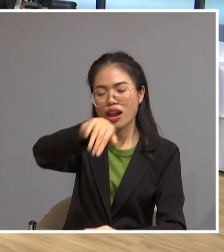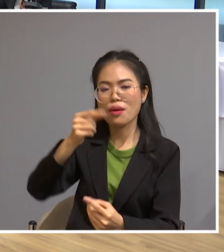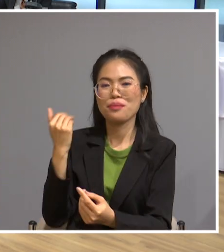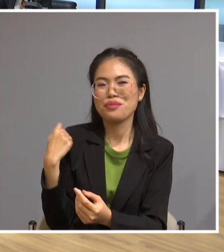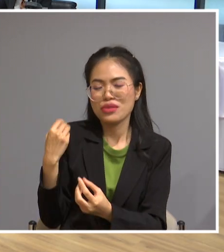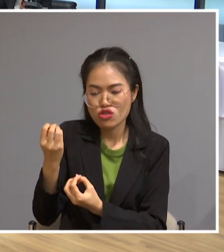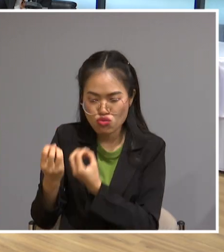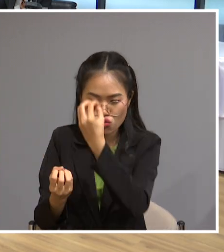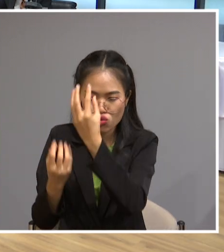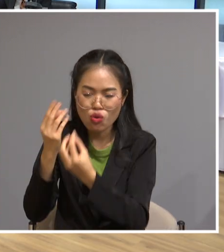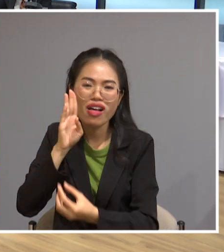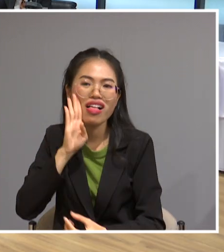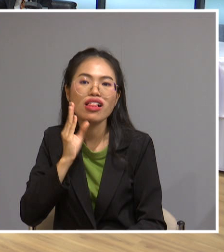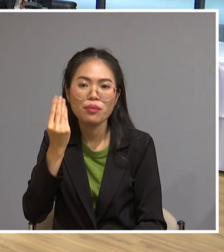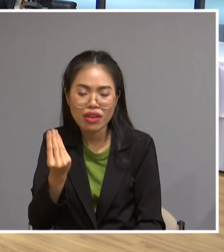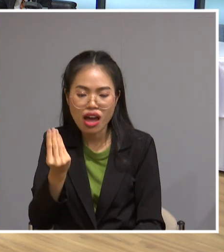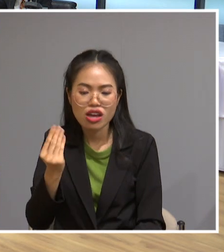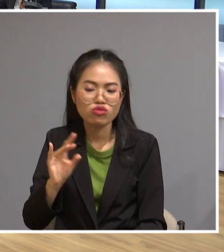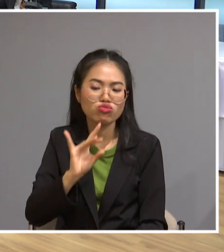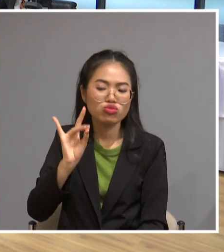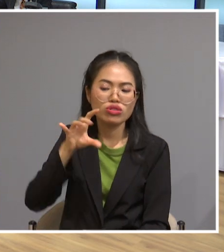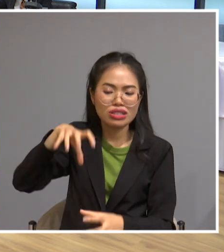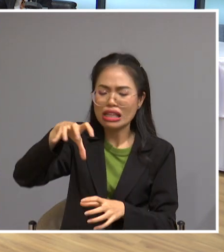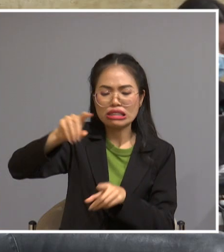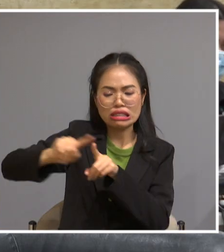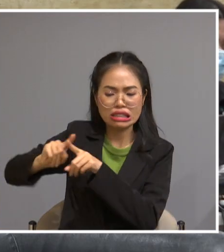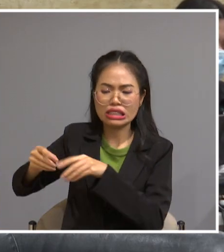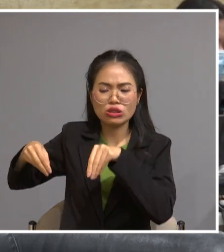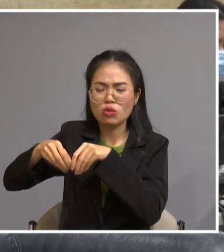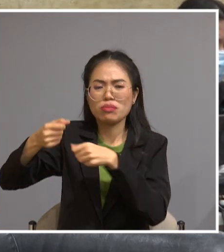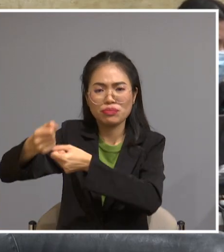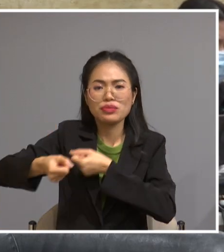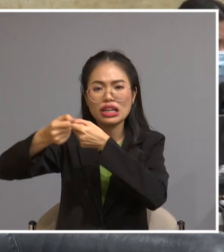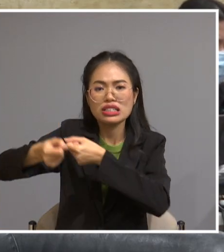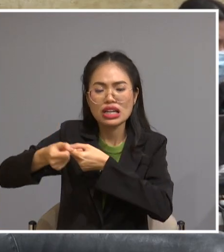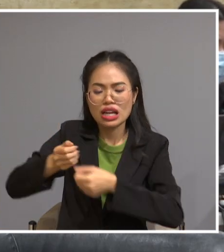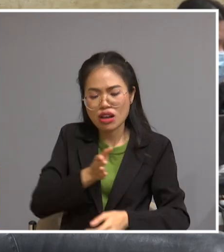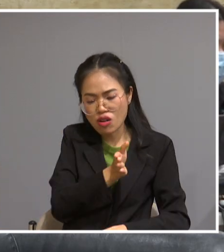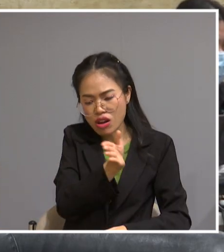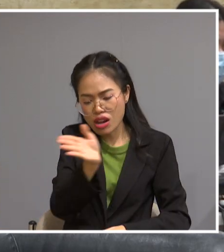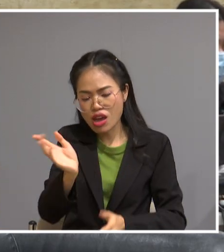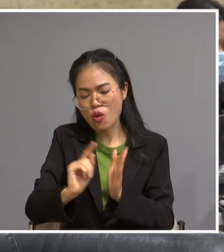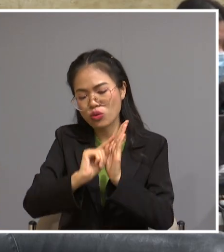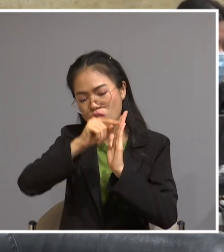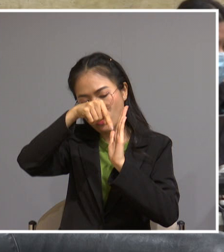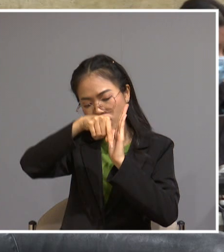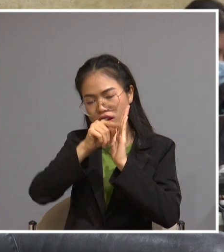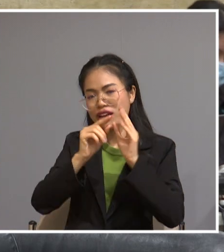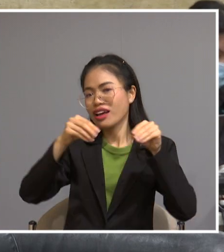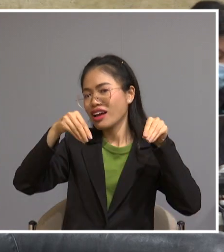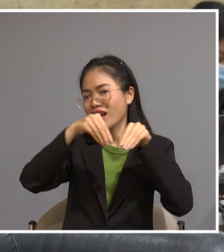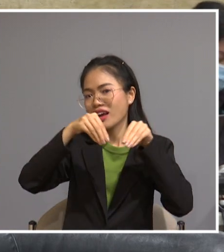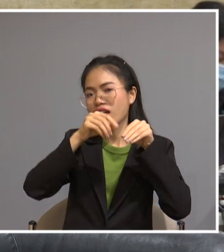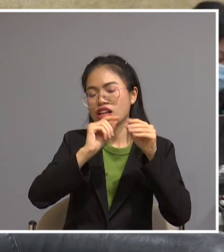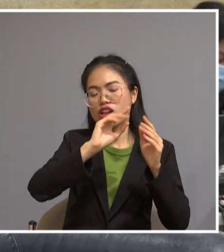ยสวนสักพืนที่ทางการเกษทั้นั้นจากนั้เลี้ยวขวาไปทางตวันตกตัดกับเส้ทางร.300